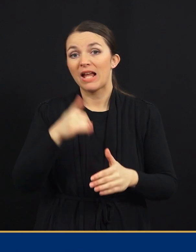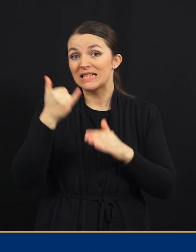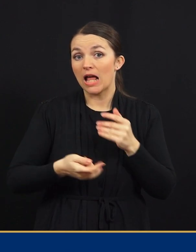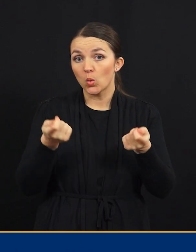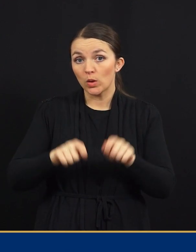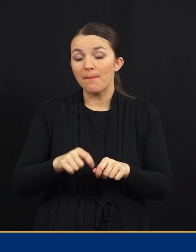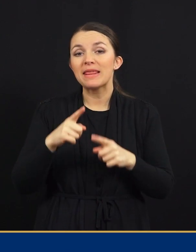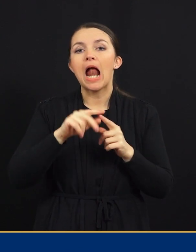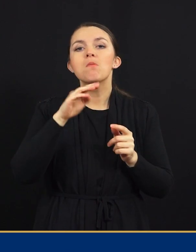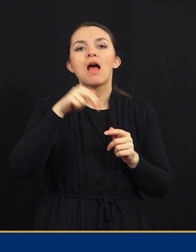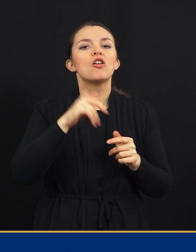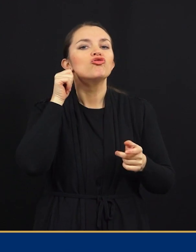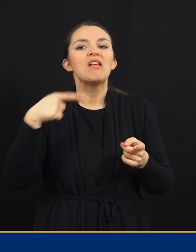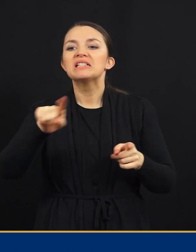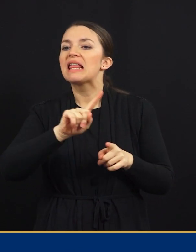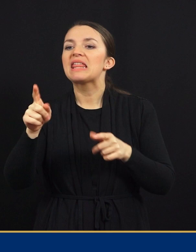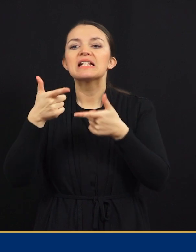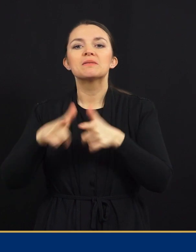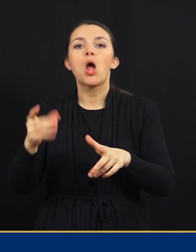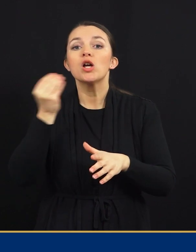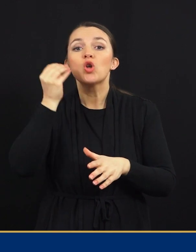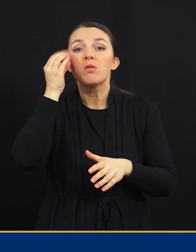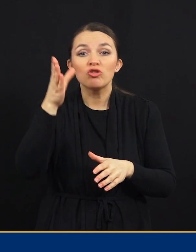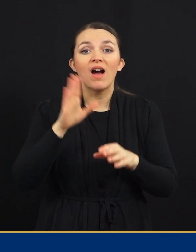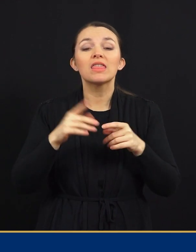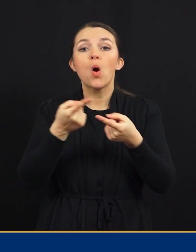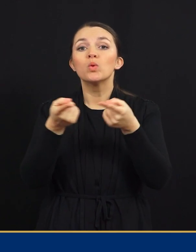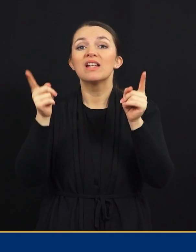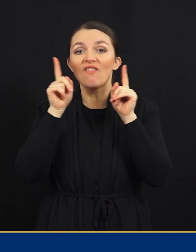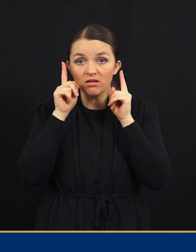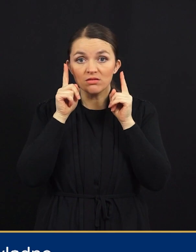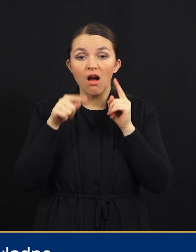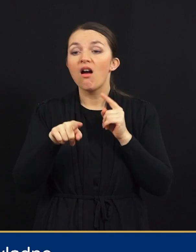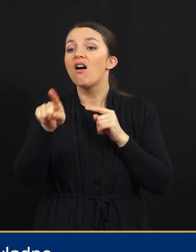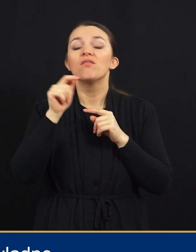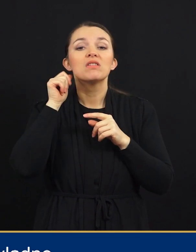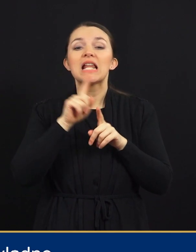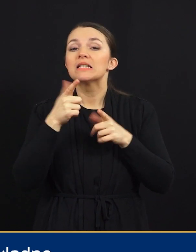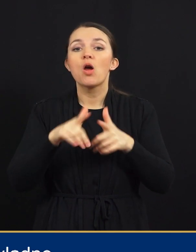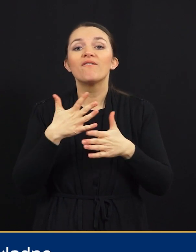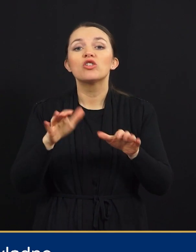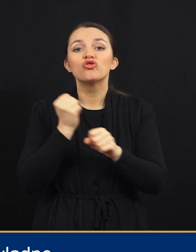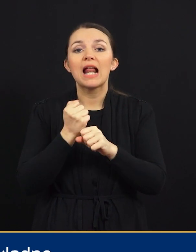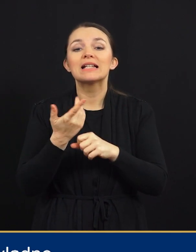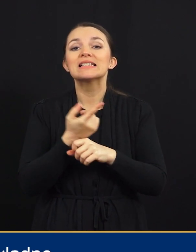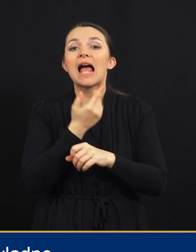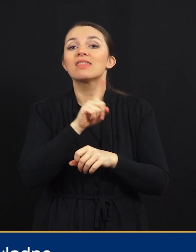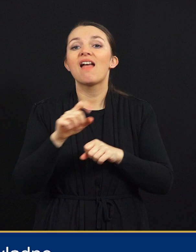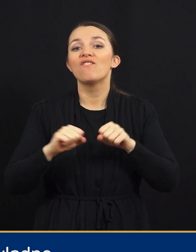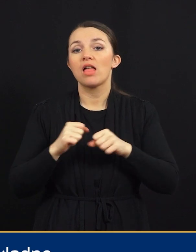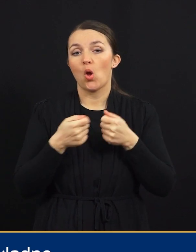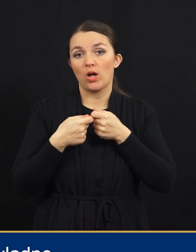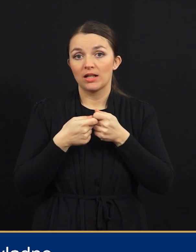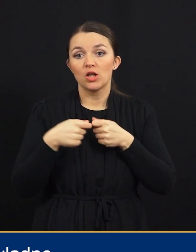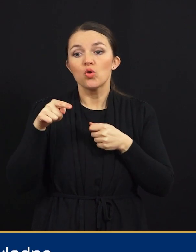Zadnji ukrepi talibanov, da se ženske ne smejo izobraževati na univerzah in da ne smejo več delati za nevladne